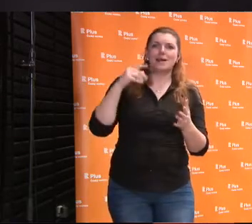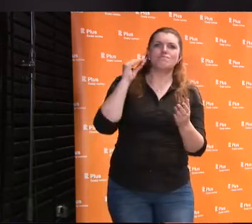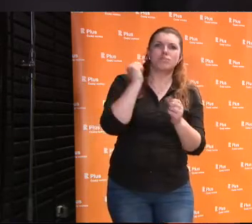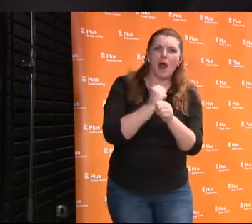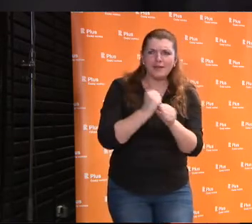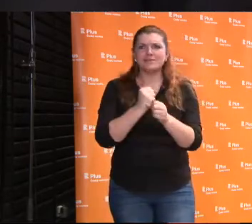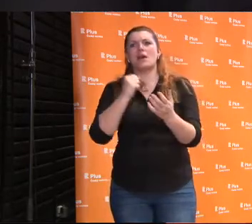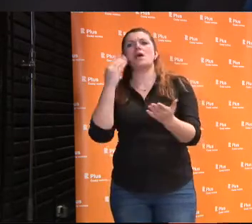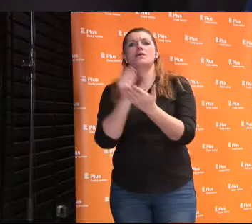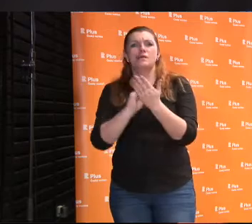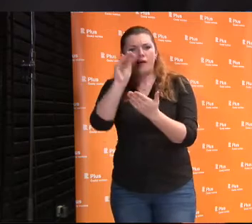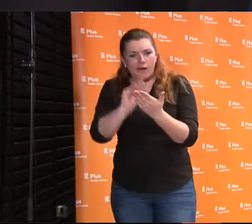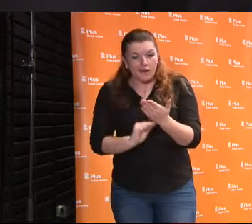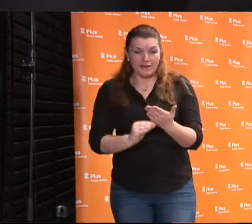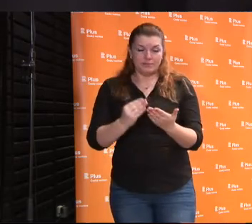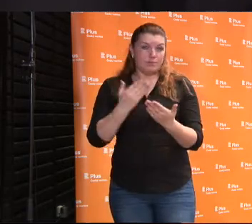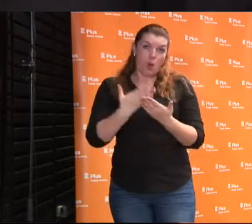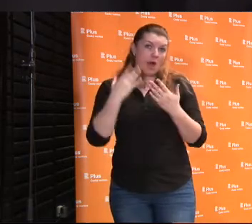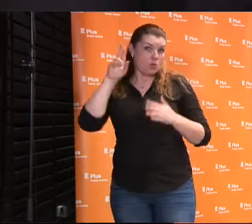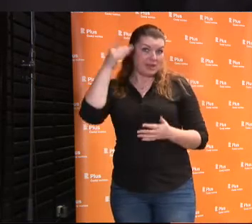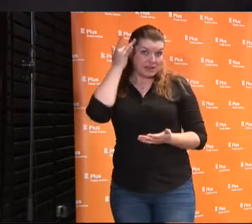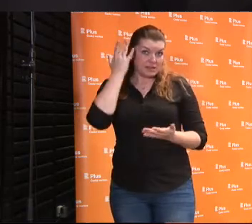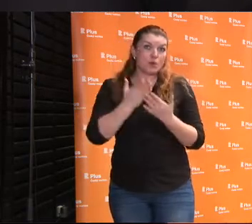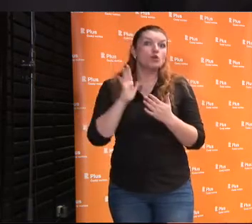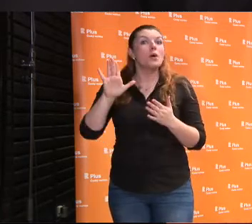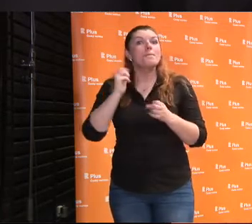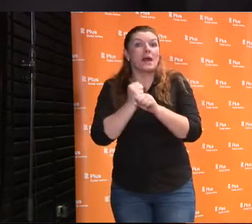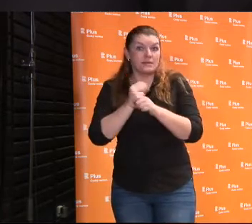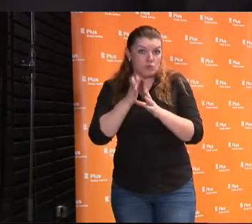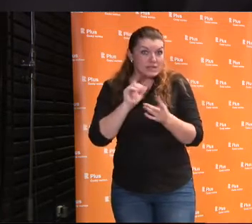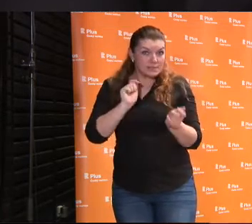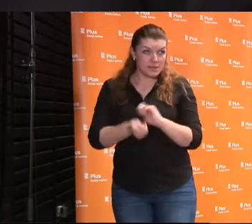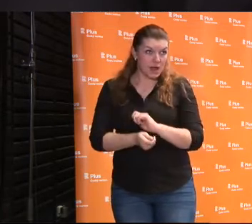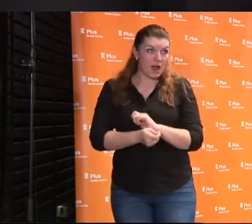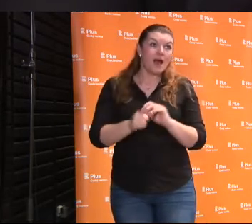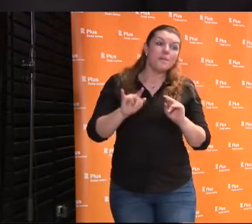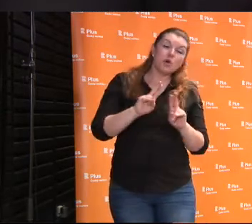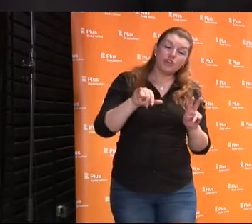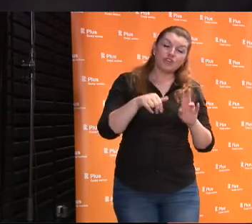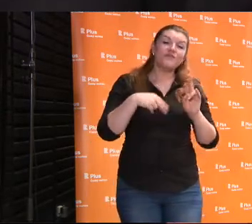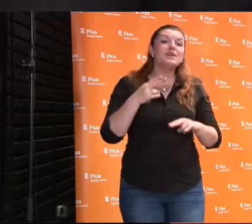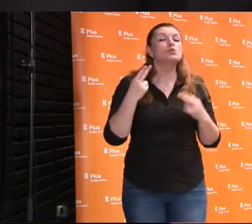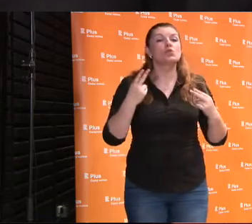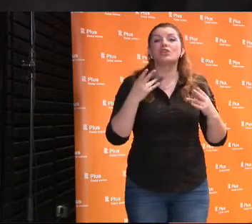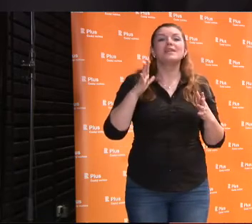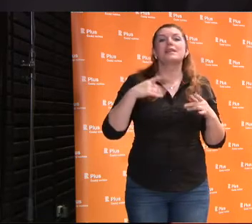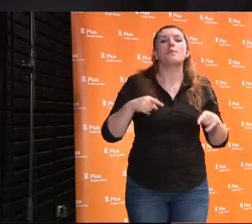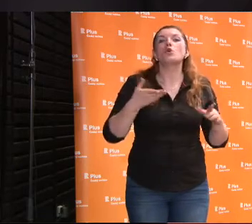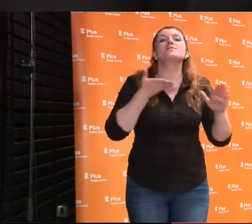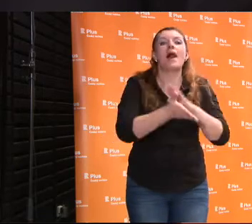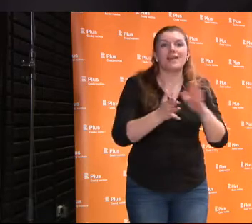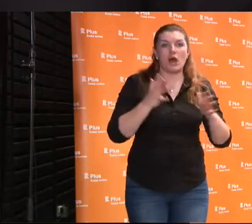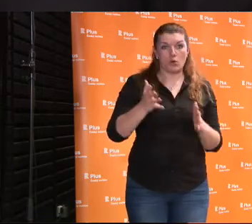všechno vlastně, takže ta práce se změní. Možná, že důležitější ještě vzkaz je, než že nás nahradí roboti, takže